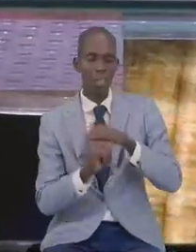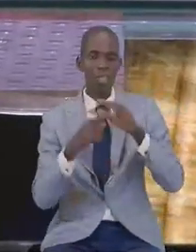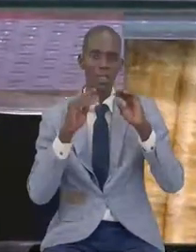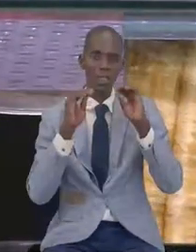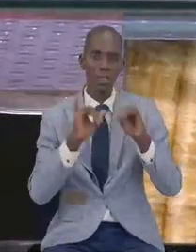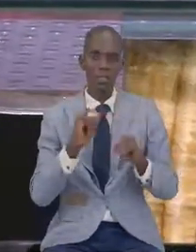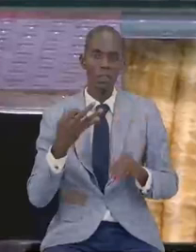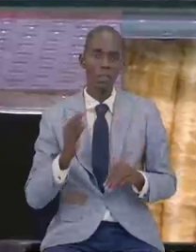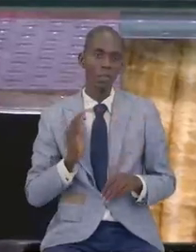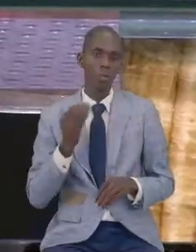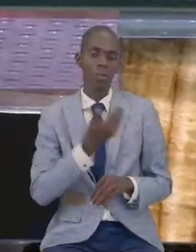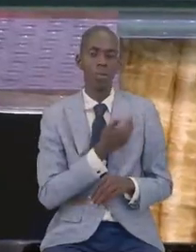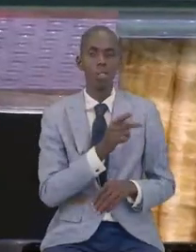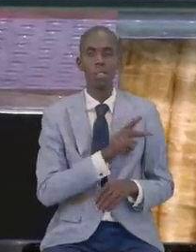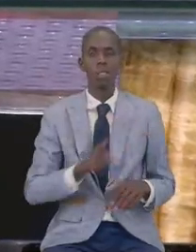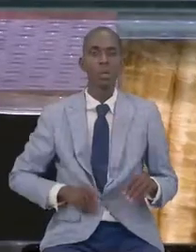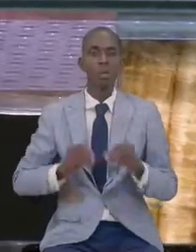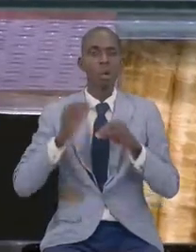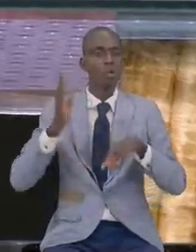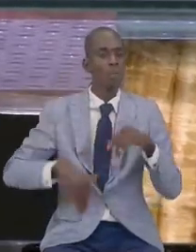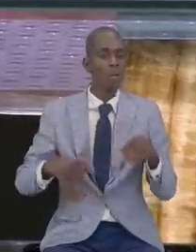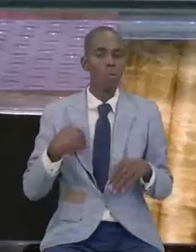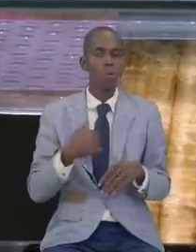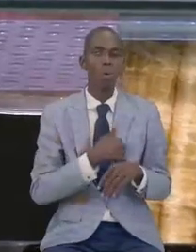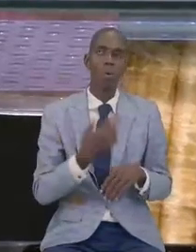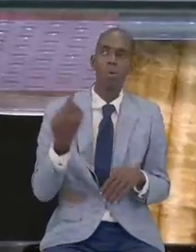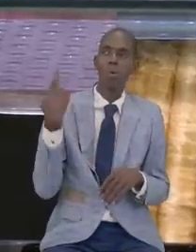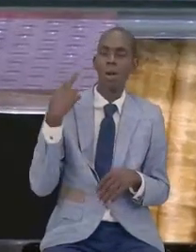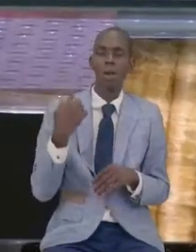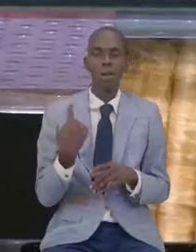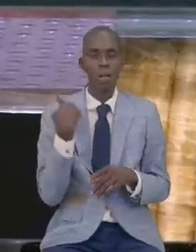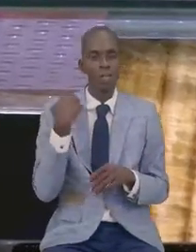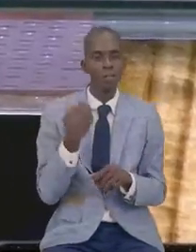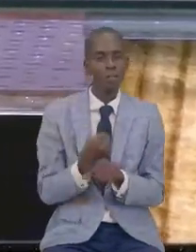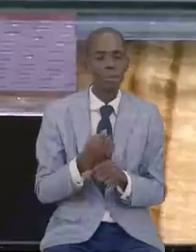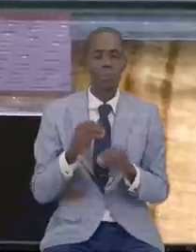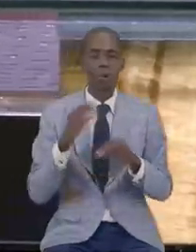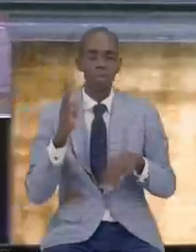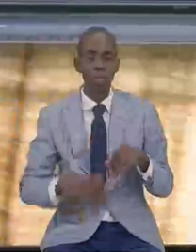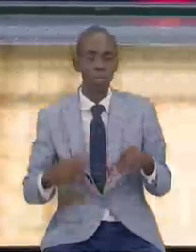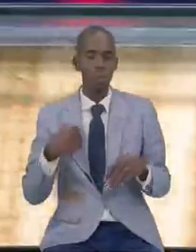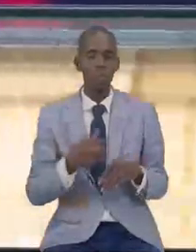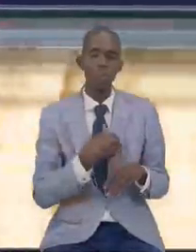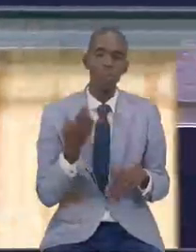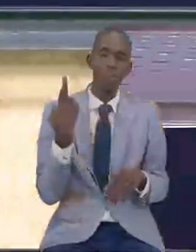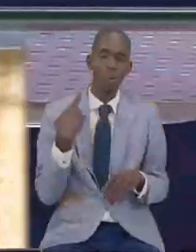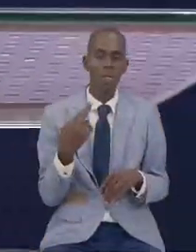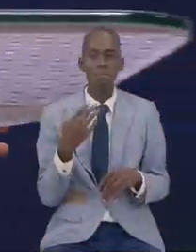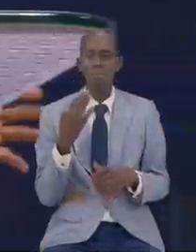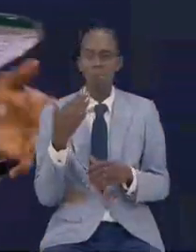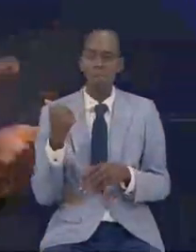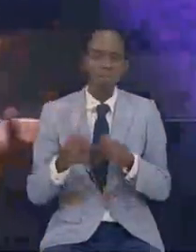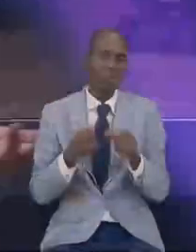notre roi, plus que ce qu'on était l'année passée, plus que ce qu'on était une décennie passée, plus que ce qu'on était dans le